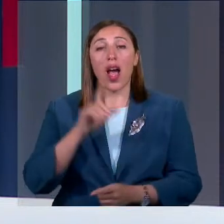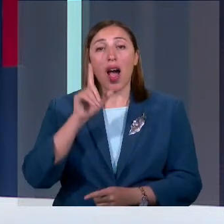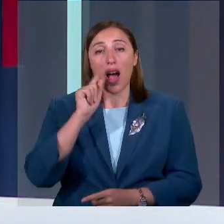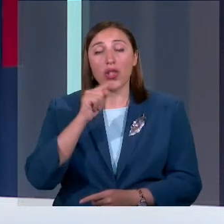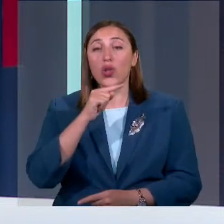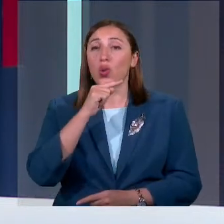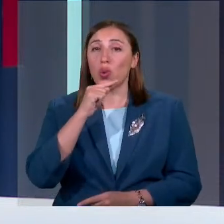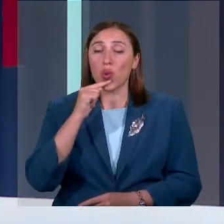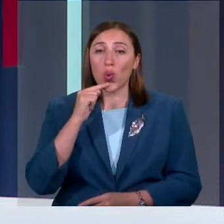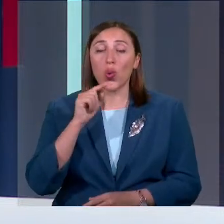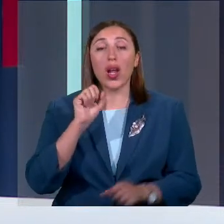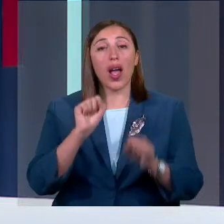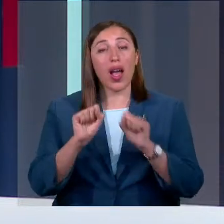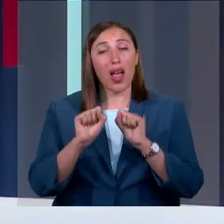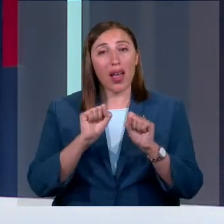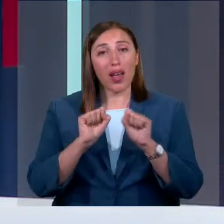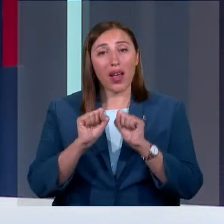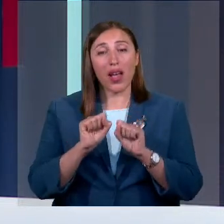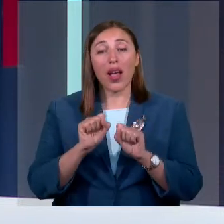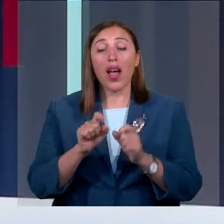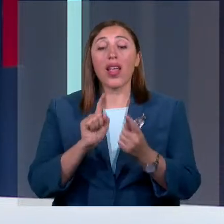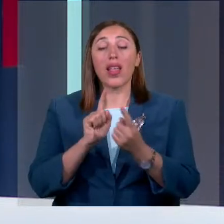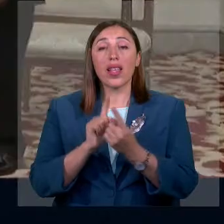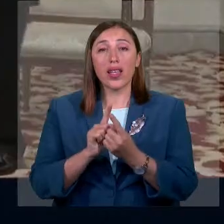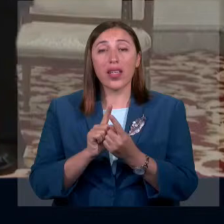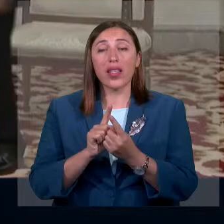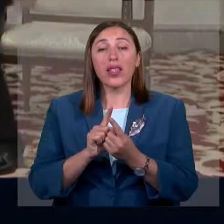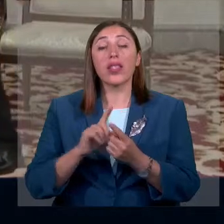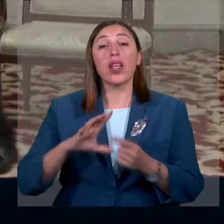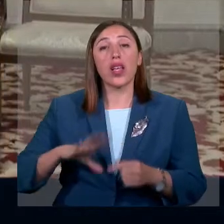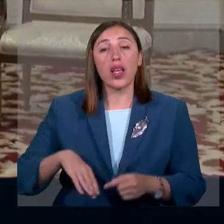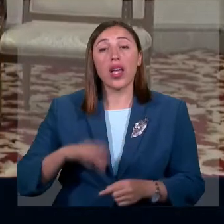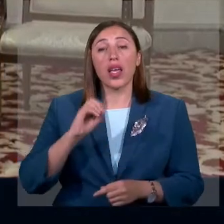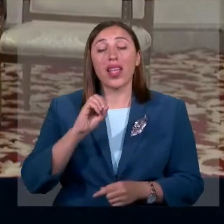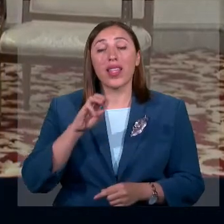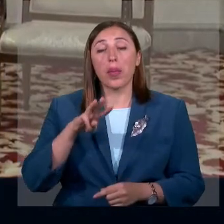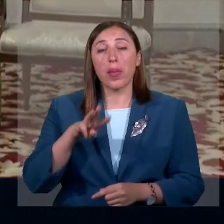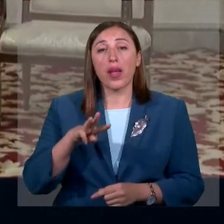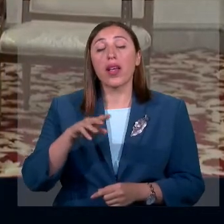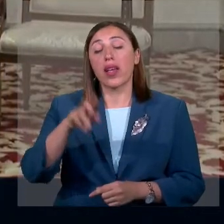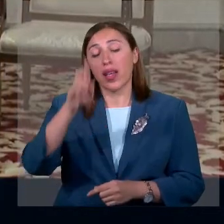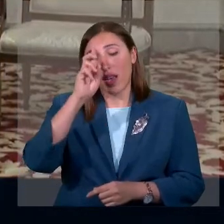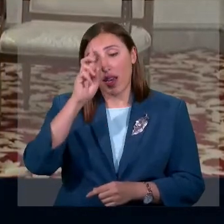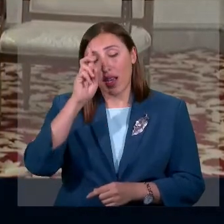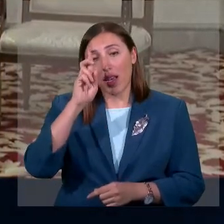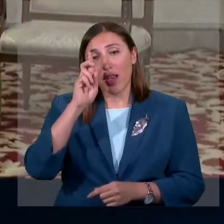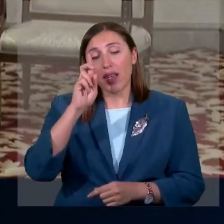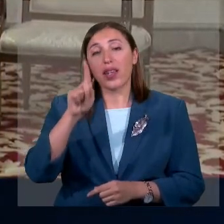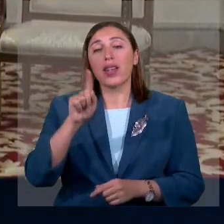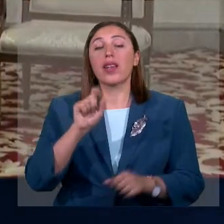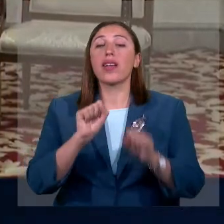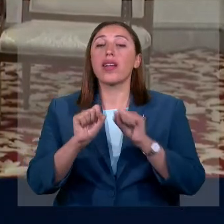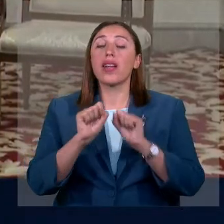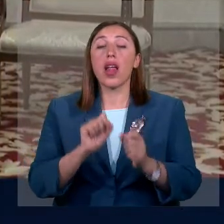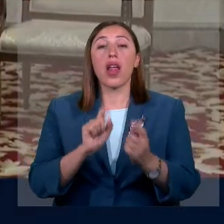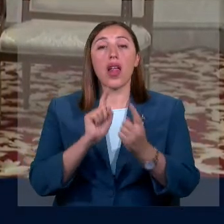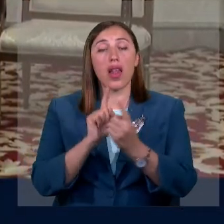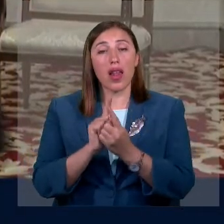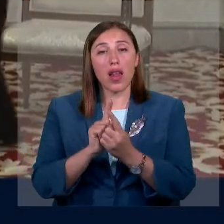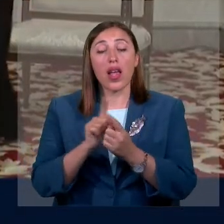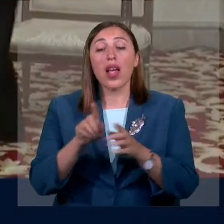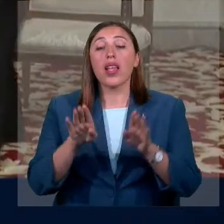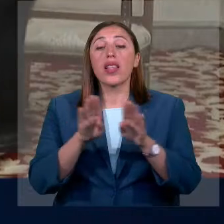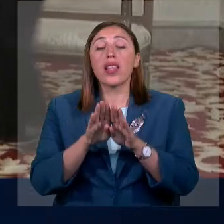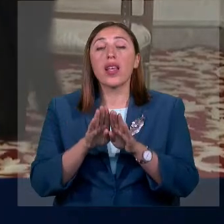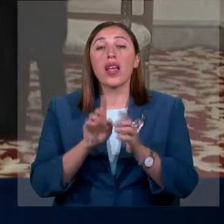Հայաստանի և Ռուսաստանի ղեկավարները, այս հավաքը հաջորդում է ԵՏՄ երկրների առաջնորդների հավաքին, մինչև